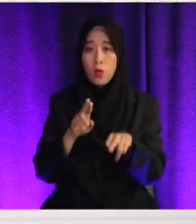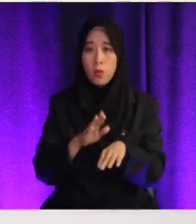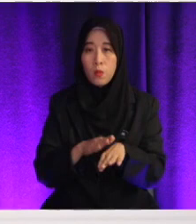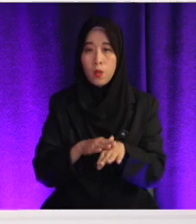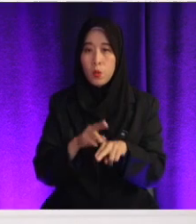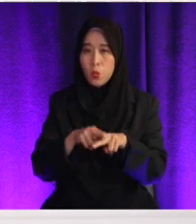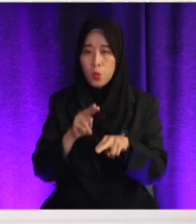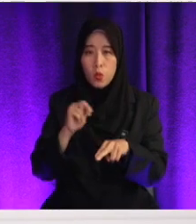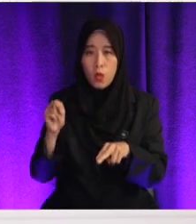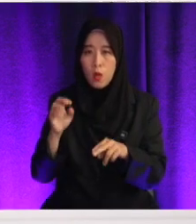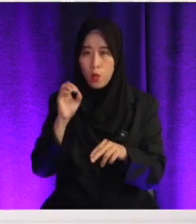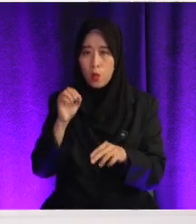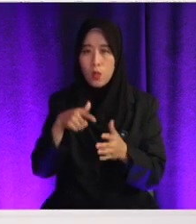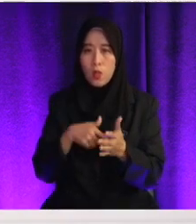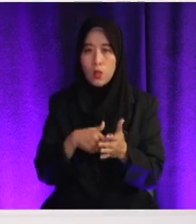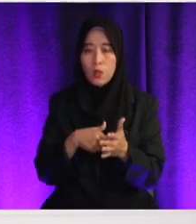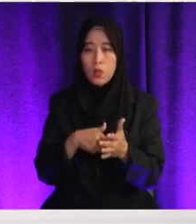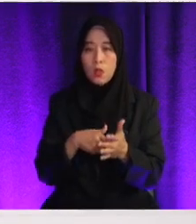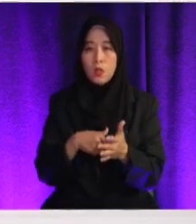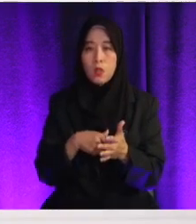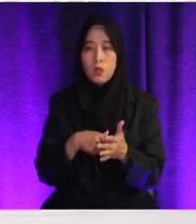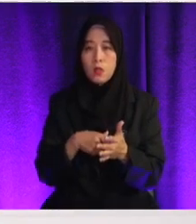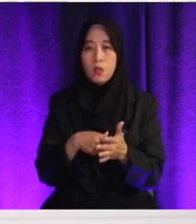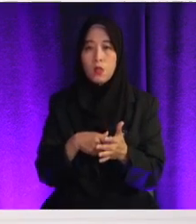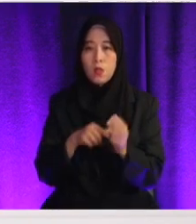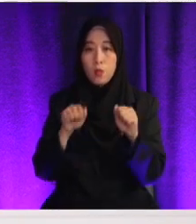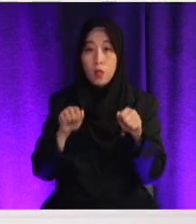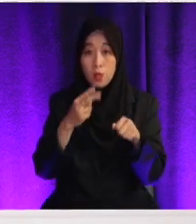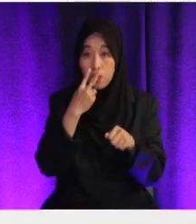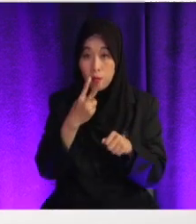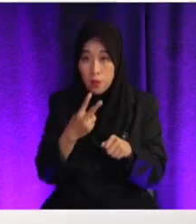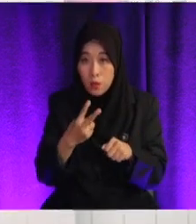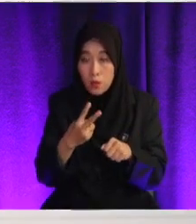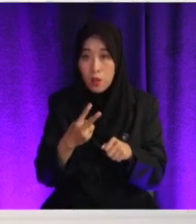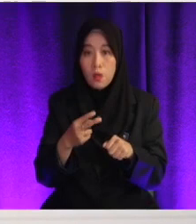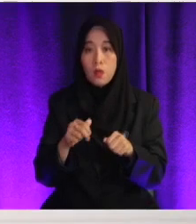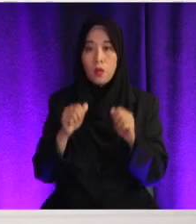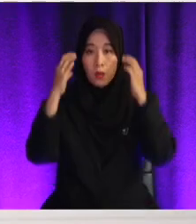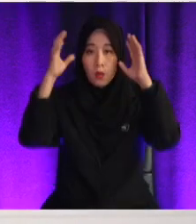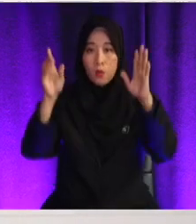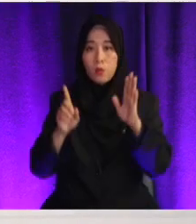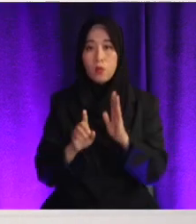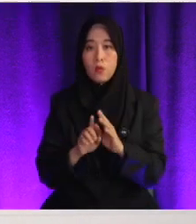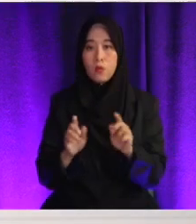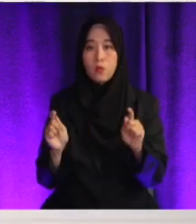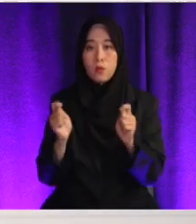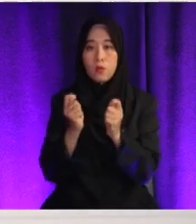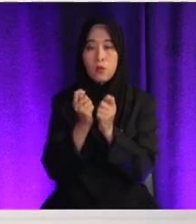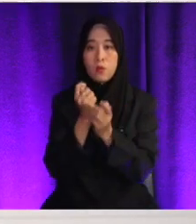ohm lagi. Ya. Okey. Boleh nampak ke? Mungkin cikgu boleh tegakkan sedikit cikgu. Okay. Ya,